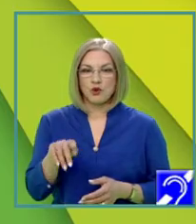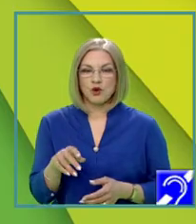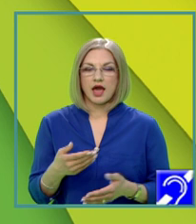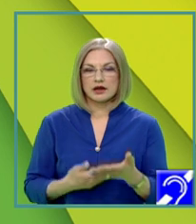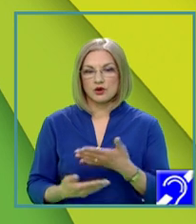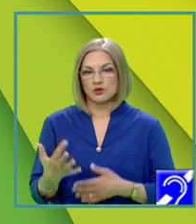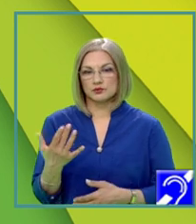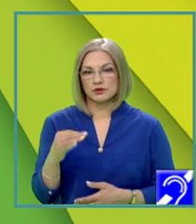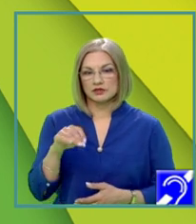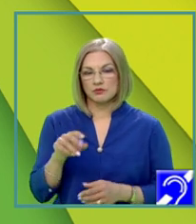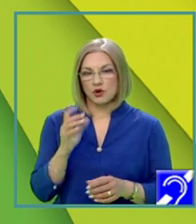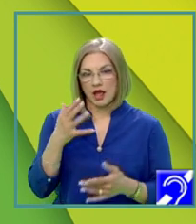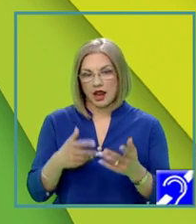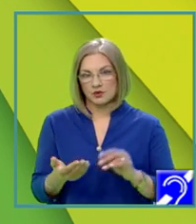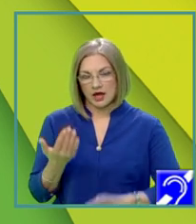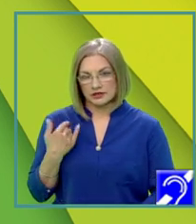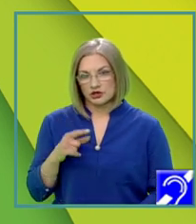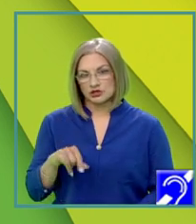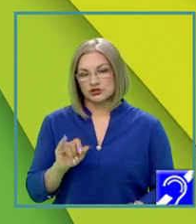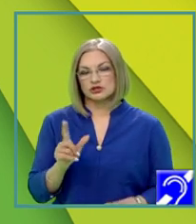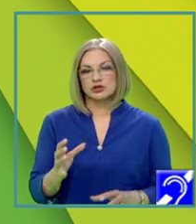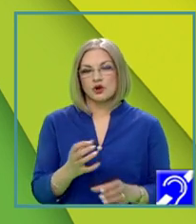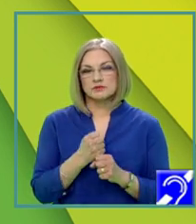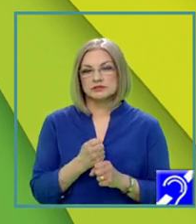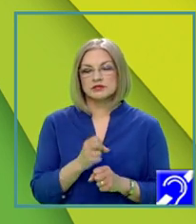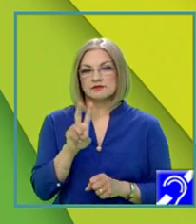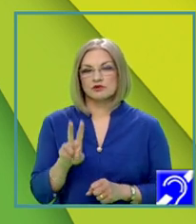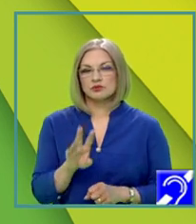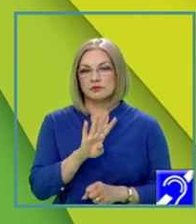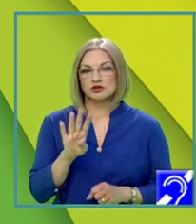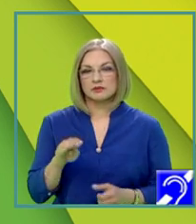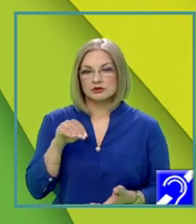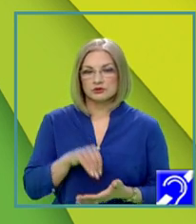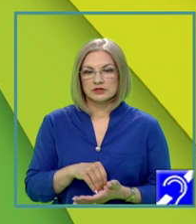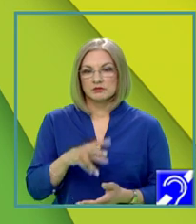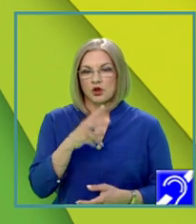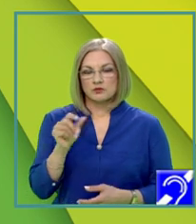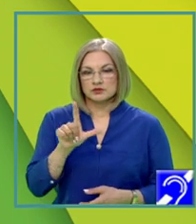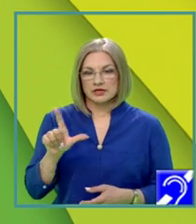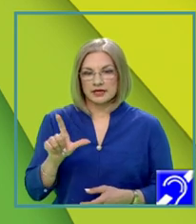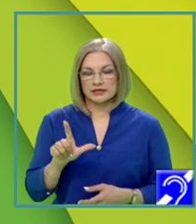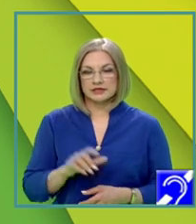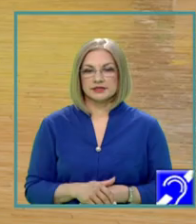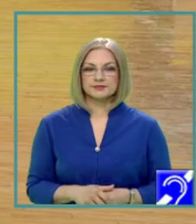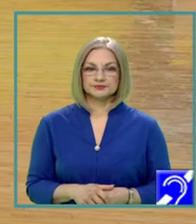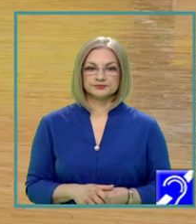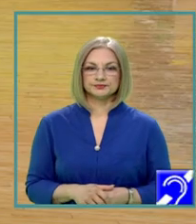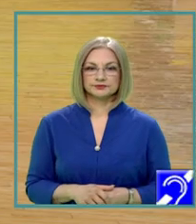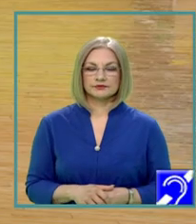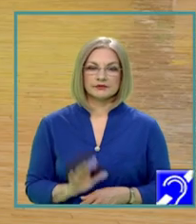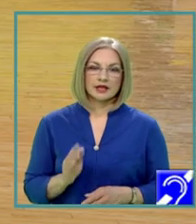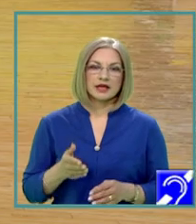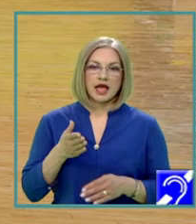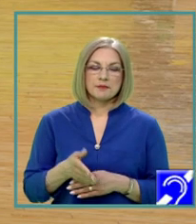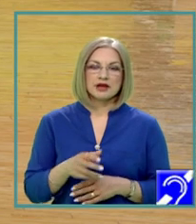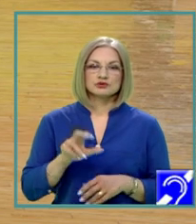de moli calculate anterior și obținem volumul de 44.800 de el de normal buton am ajuns la